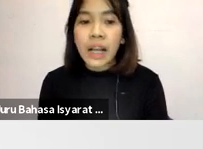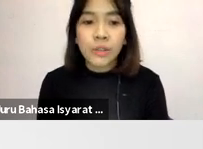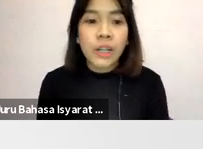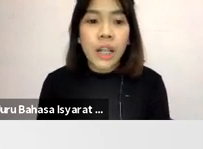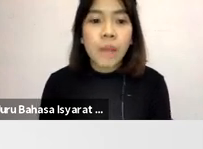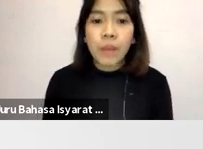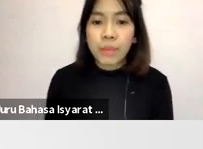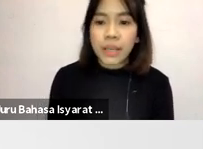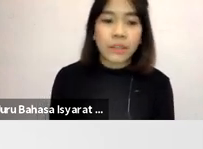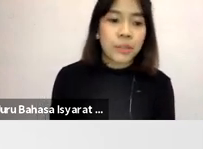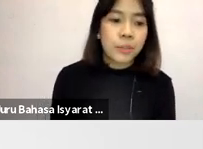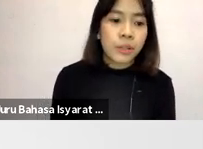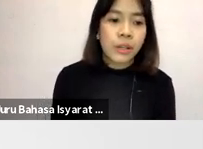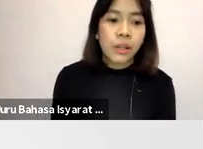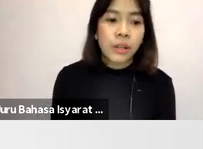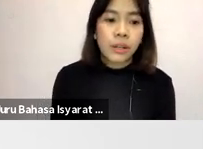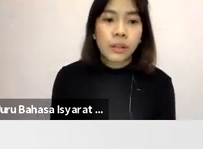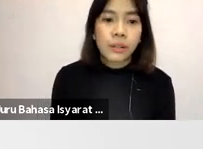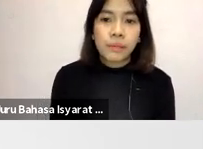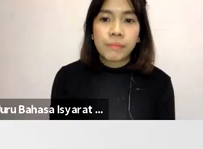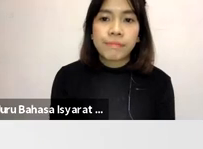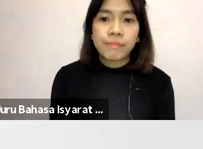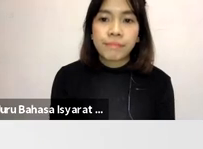memesannya langsung di dalam website tersebut